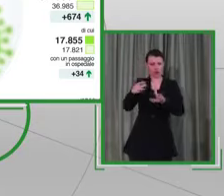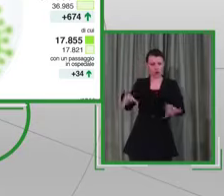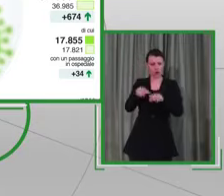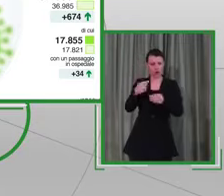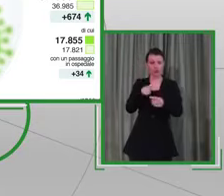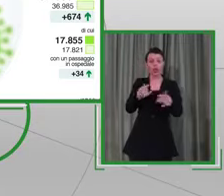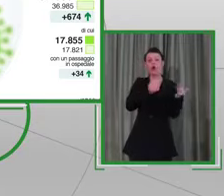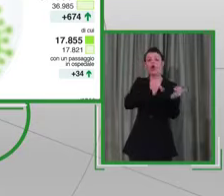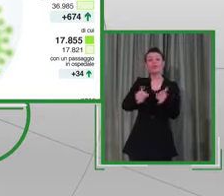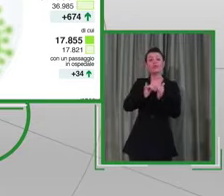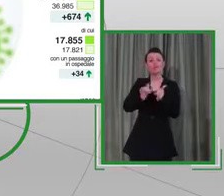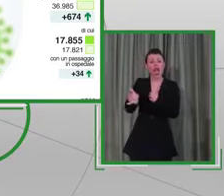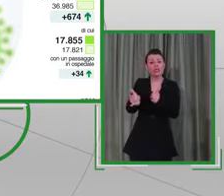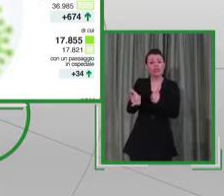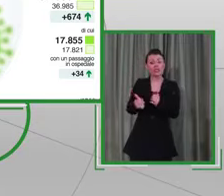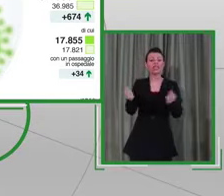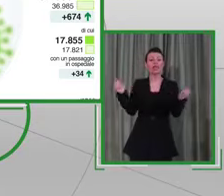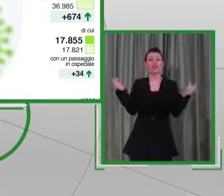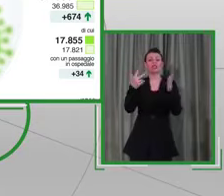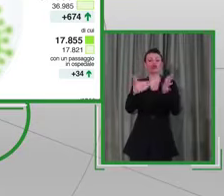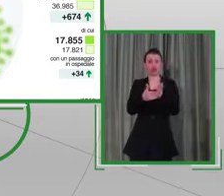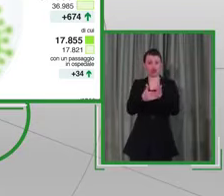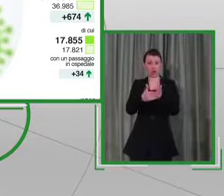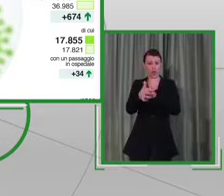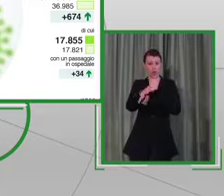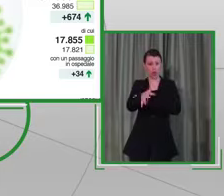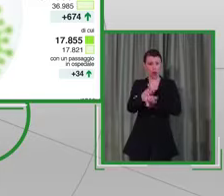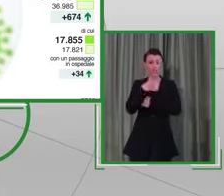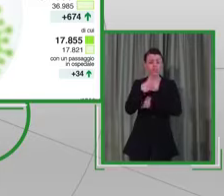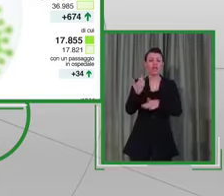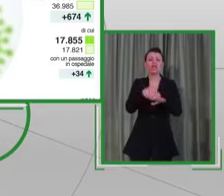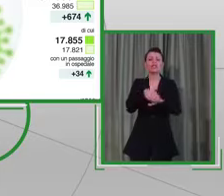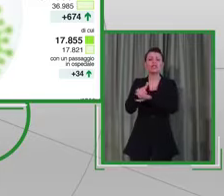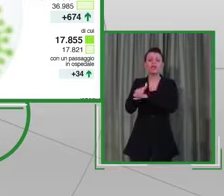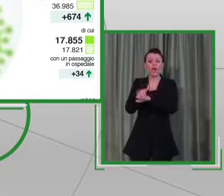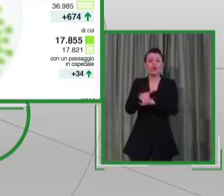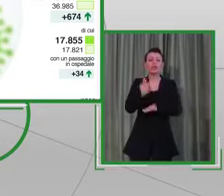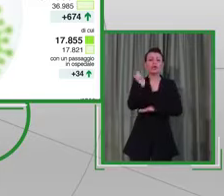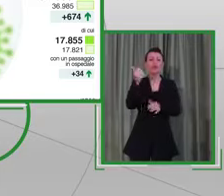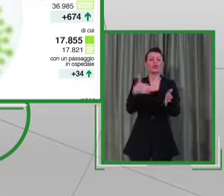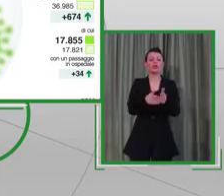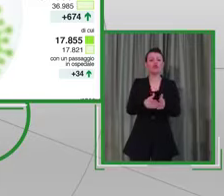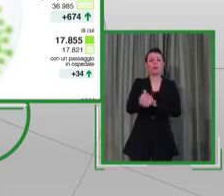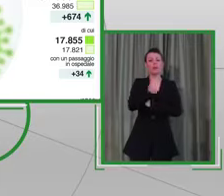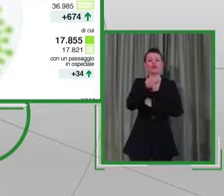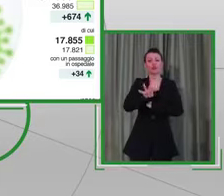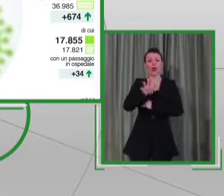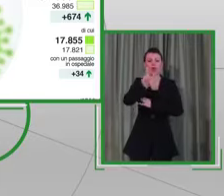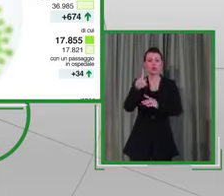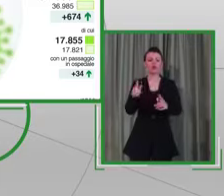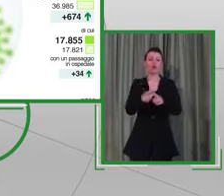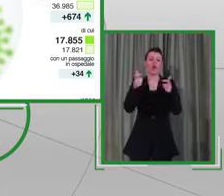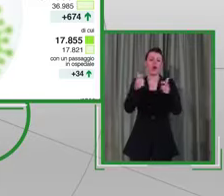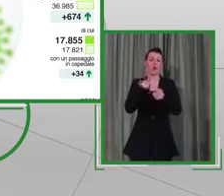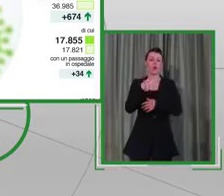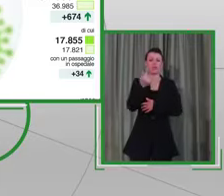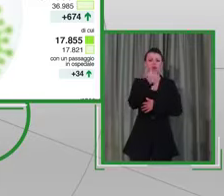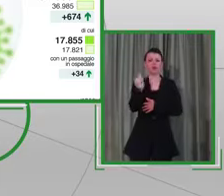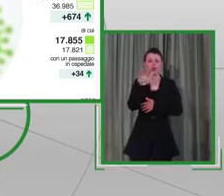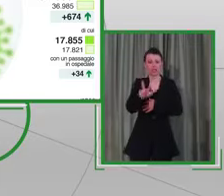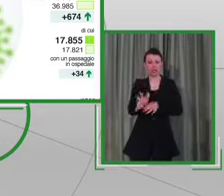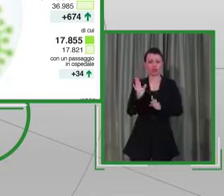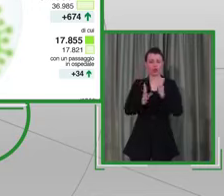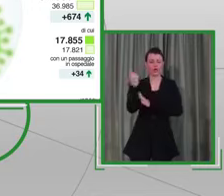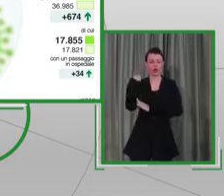18 mila il numero di decessi sono 11mila 142 più 235 rispetto a ieri